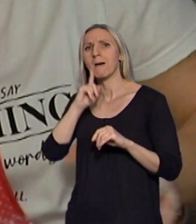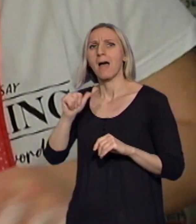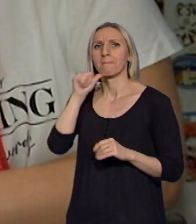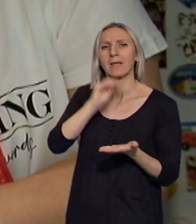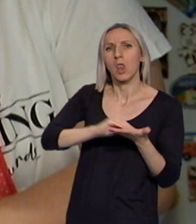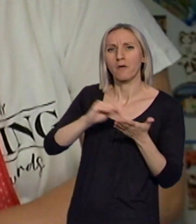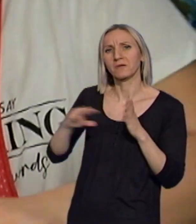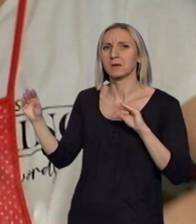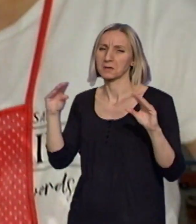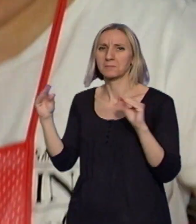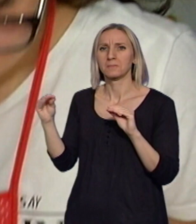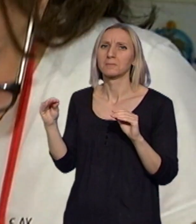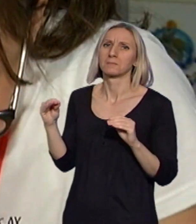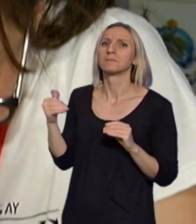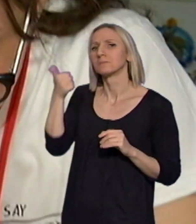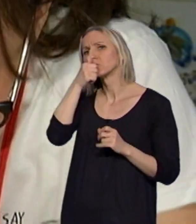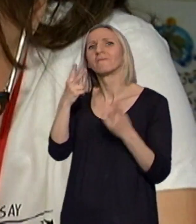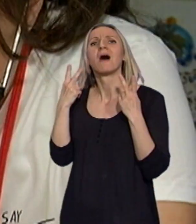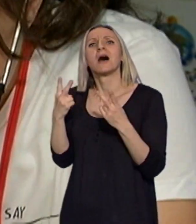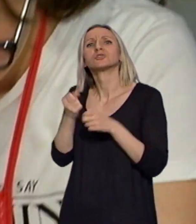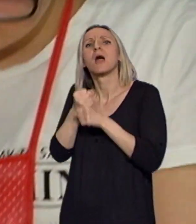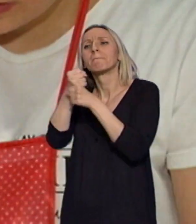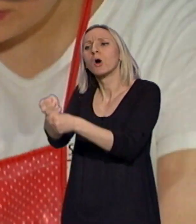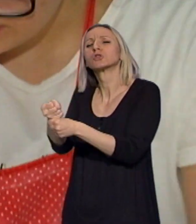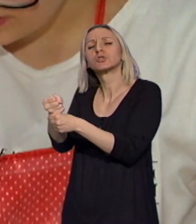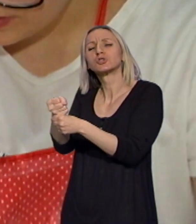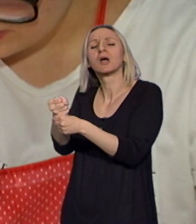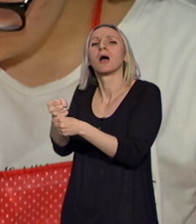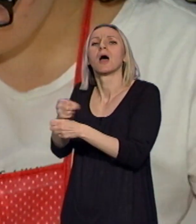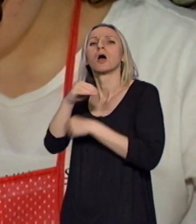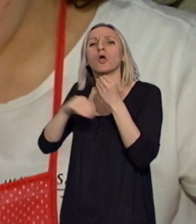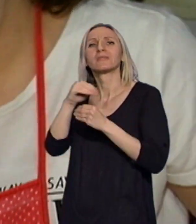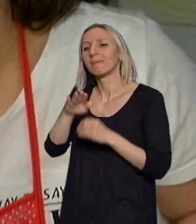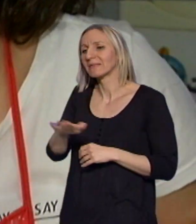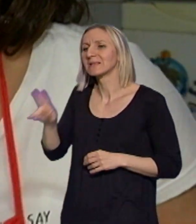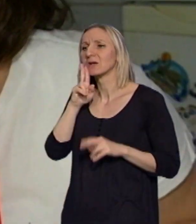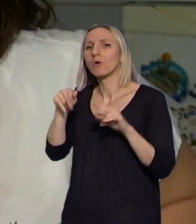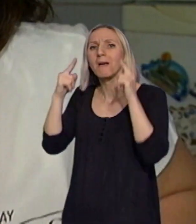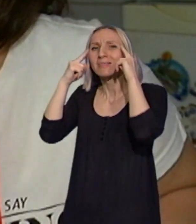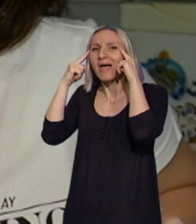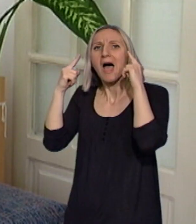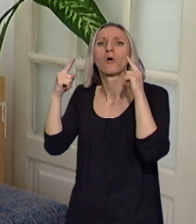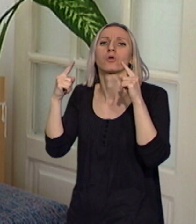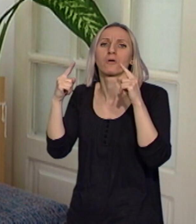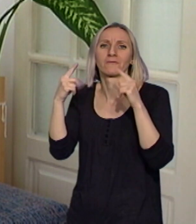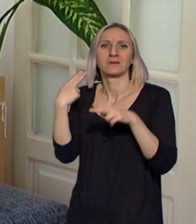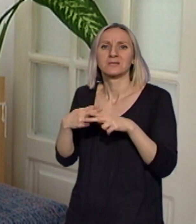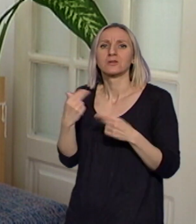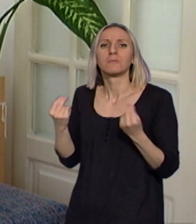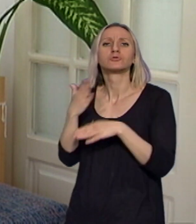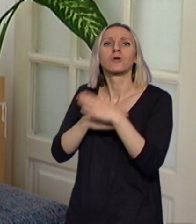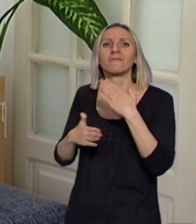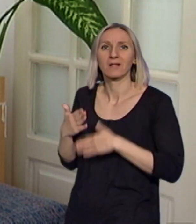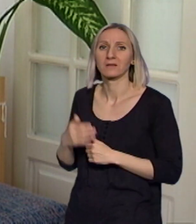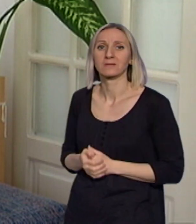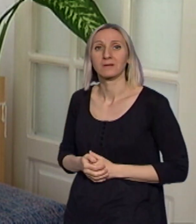Vaša poruka roditeljima dece koje imaju Downov sindrom ili neku vrstu invaliditeta? Verujte